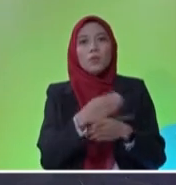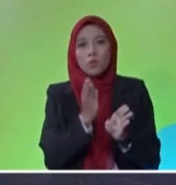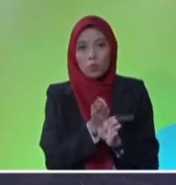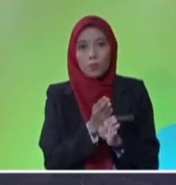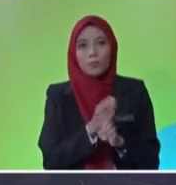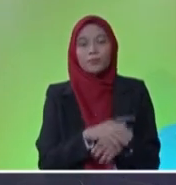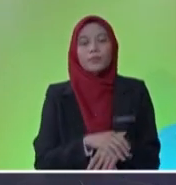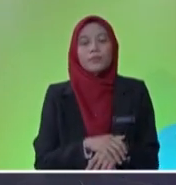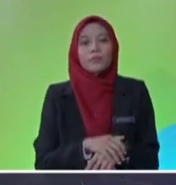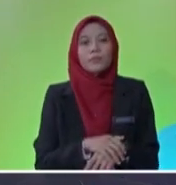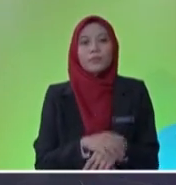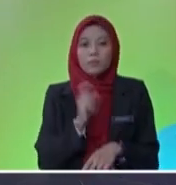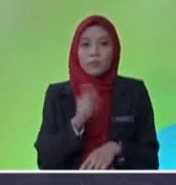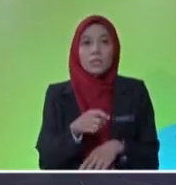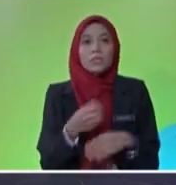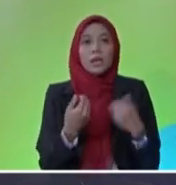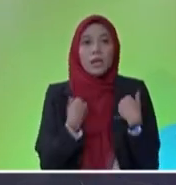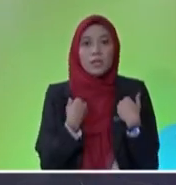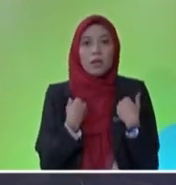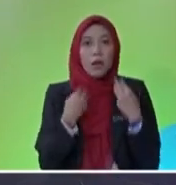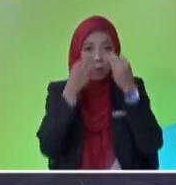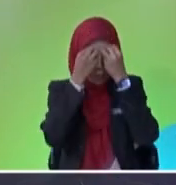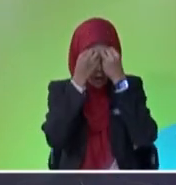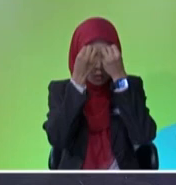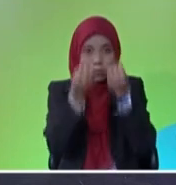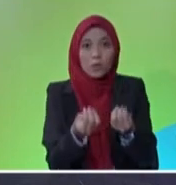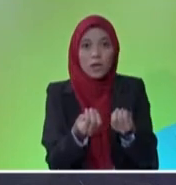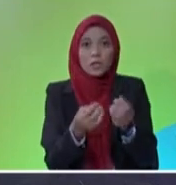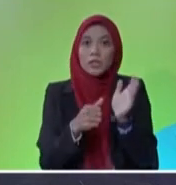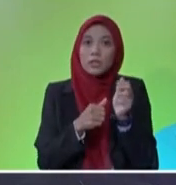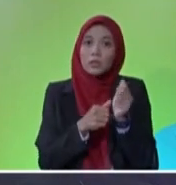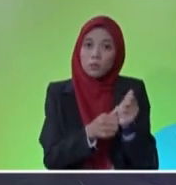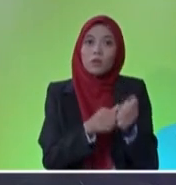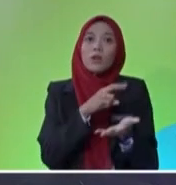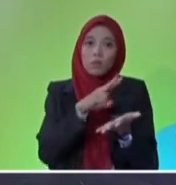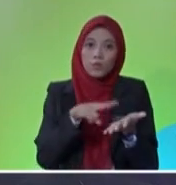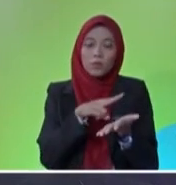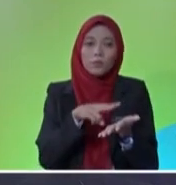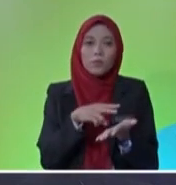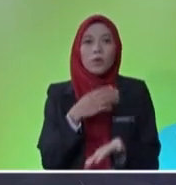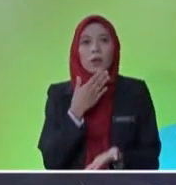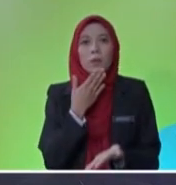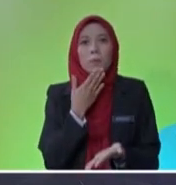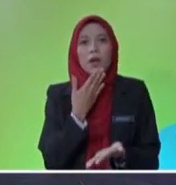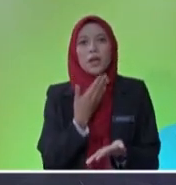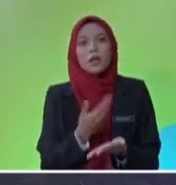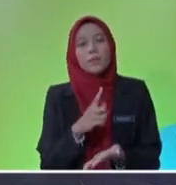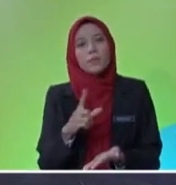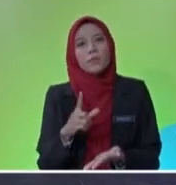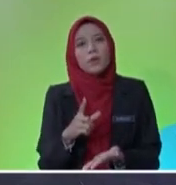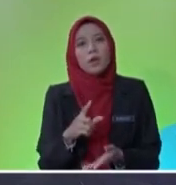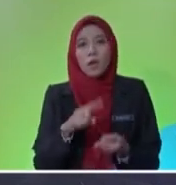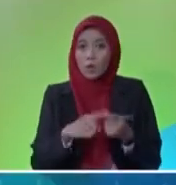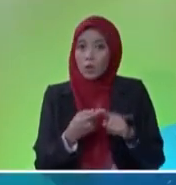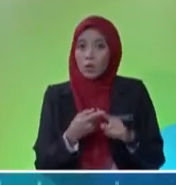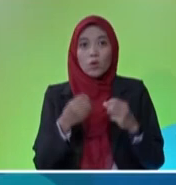yang penting ada maklumat berpandukan digoyang dipotong Baiklah kita nyatanya kau kita kalau mereka